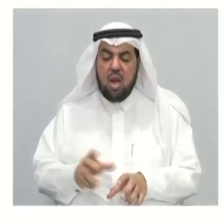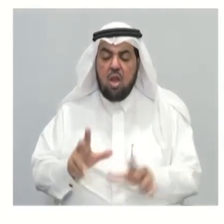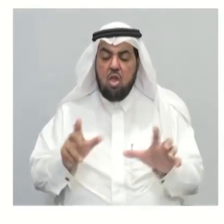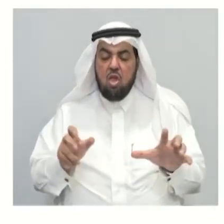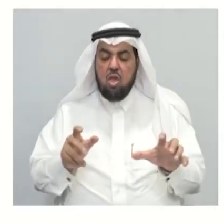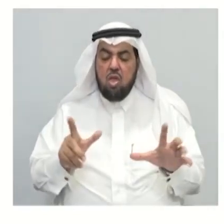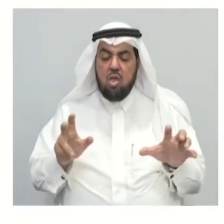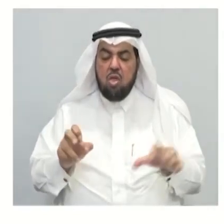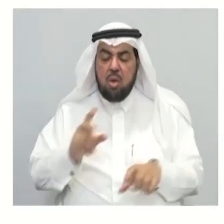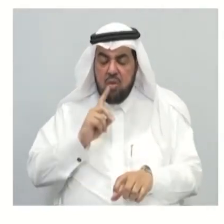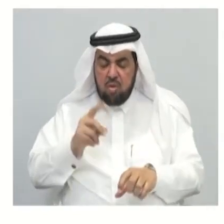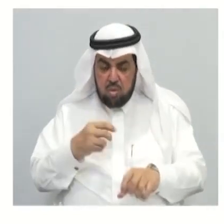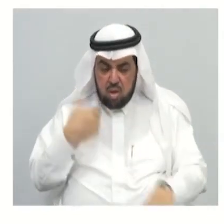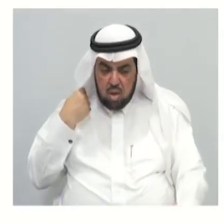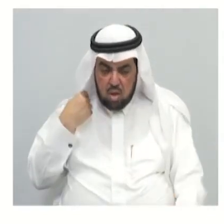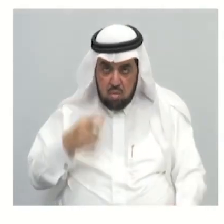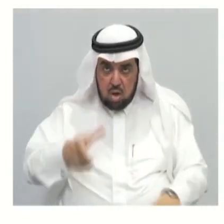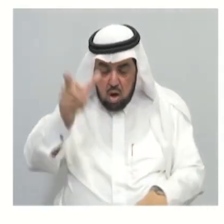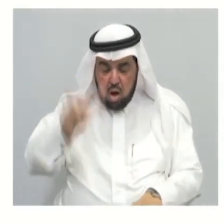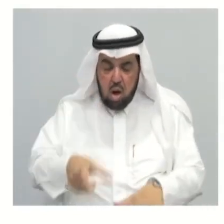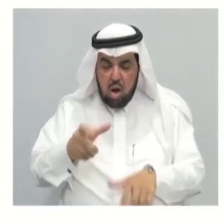المستطيل من نوافذ